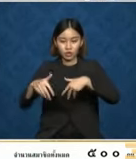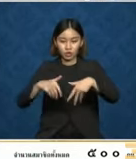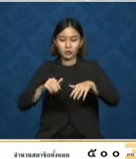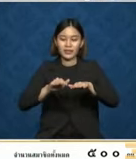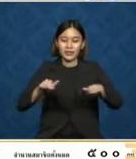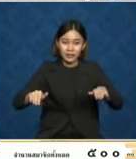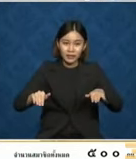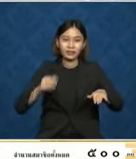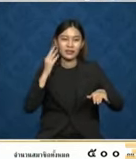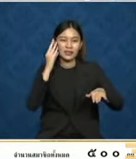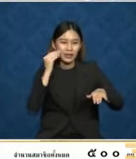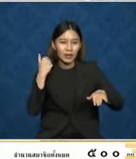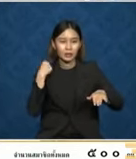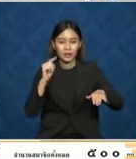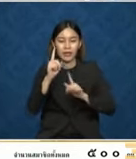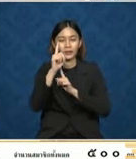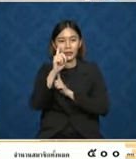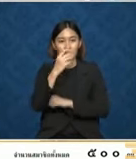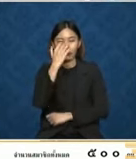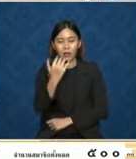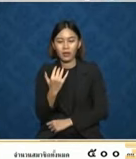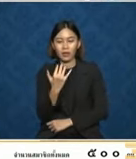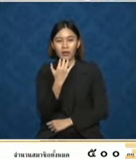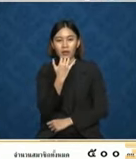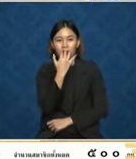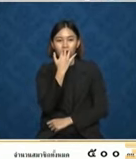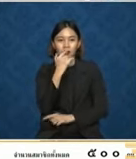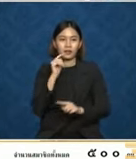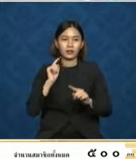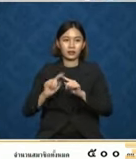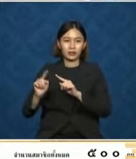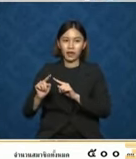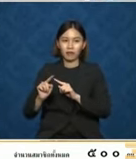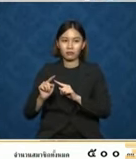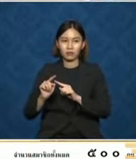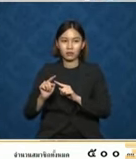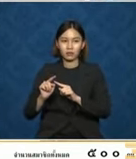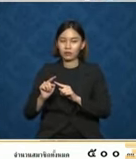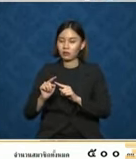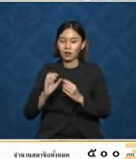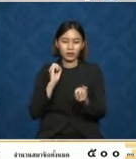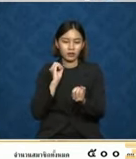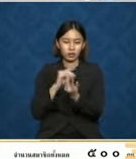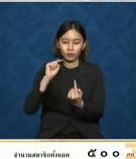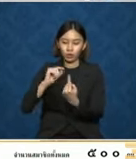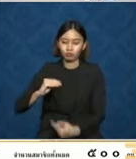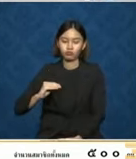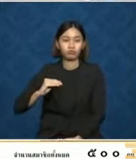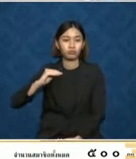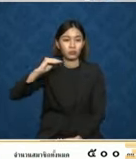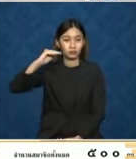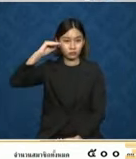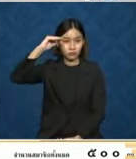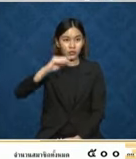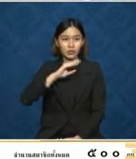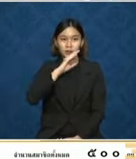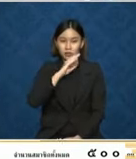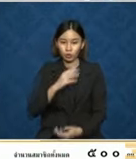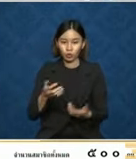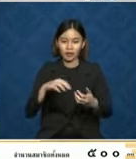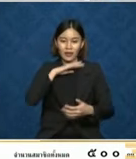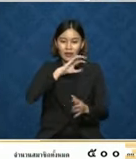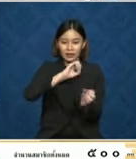เล็กค่ะอันนี้ก็ยิ่งอันตรายค่ะเพราะว่ากลิ่นขยะต่างๆมันก็ไม่เป็นผลดีกับการเจริญเติบโตของเด็กค่ะถ้าพูดถึงการแยกขยะที่ต้น